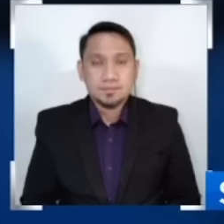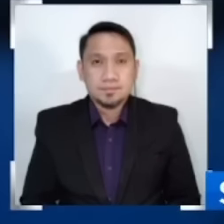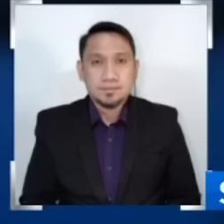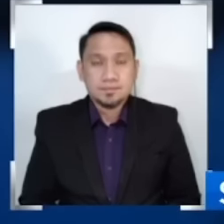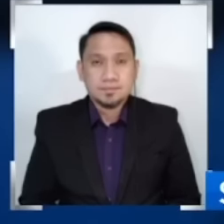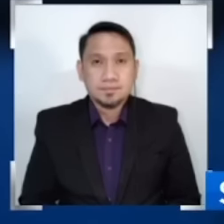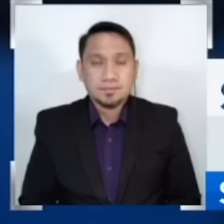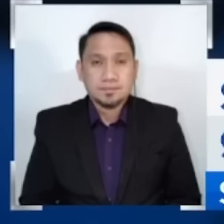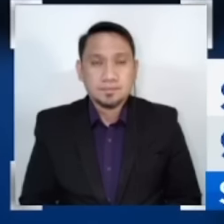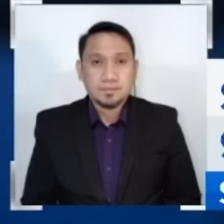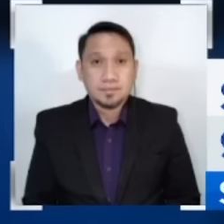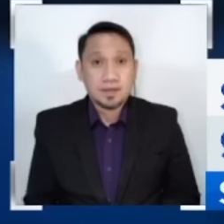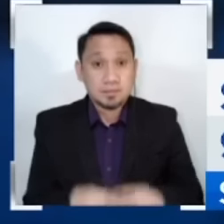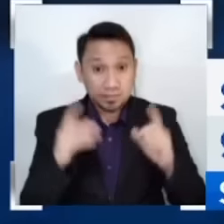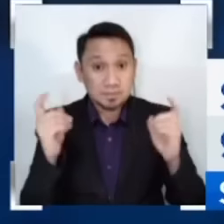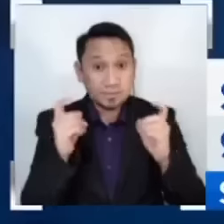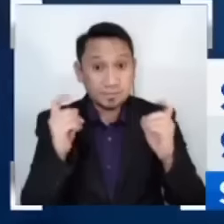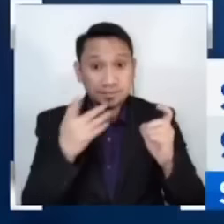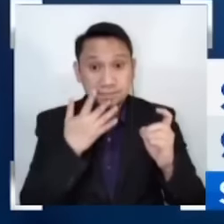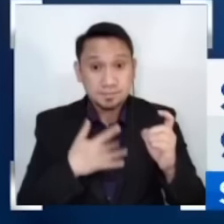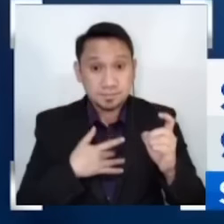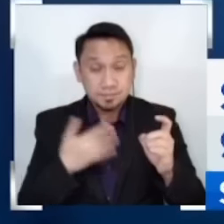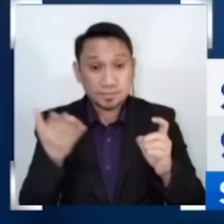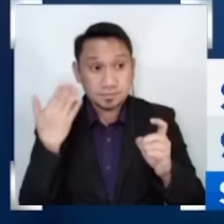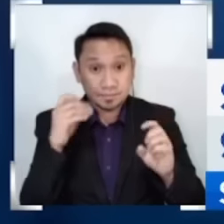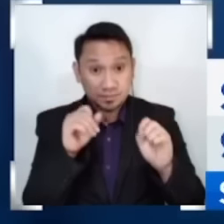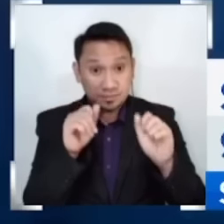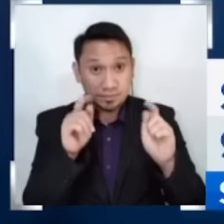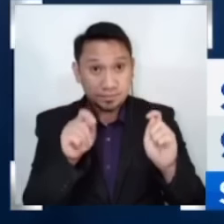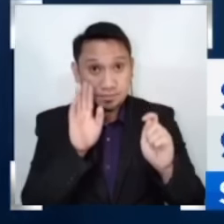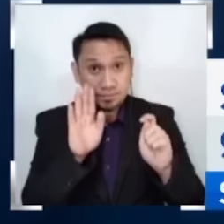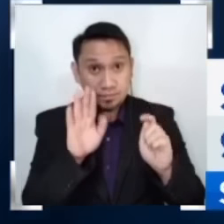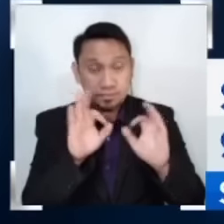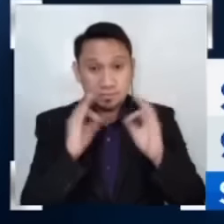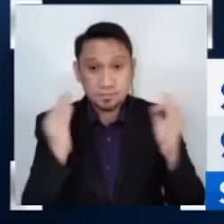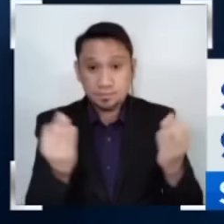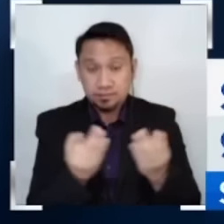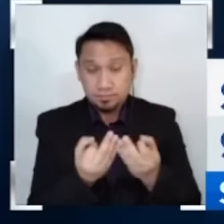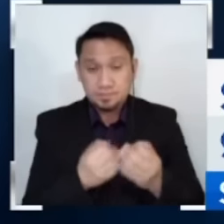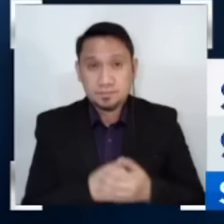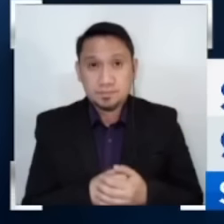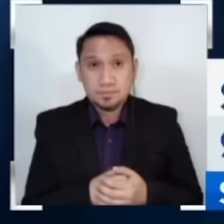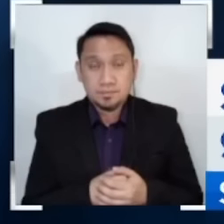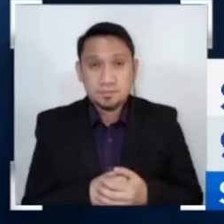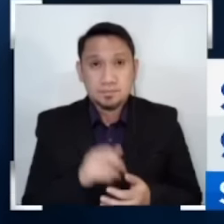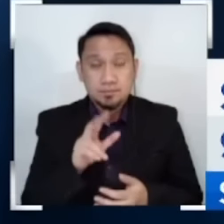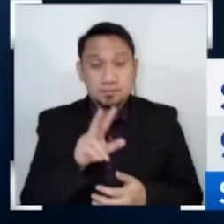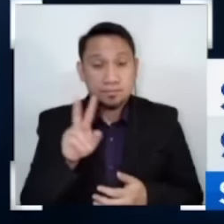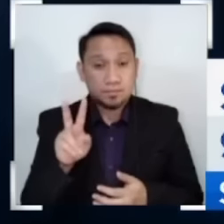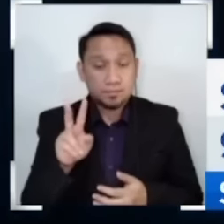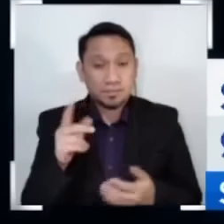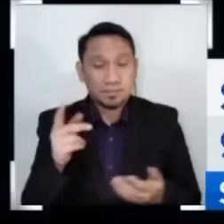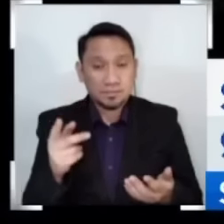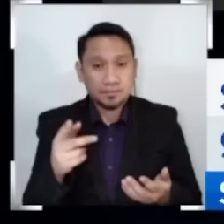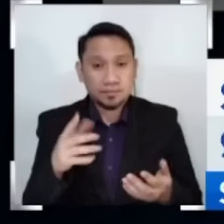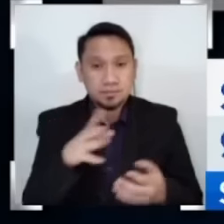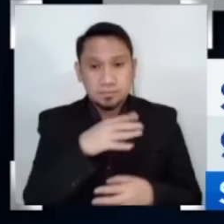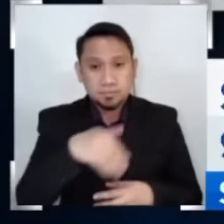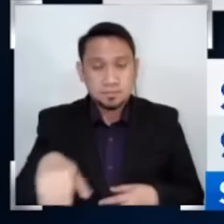Nakapag-celebrate pa ng birthday ng kanyang anak noong Sabado, ang pamilya ni Regine Sebastian, 30 taong gulang single mom at negosyante.